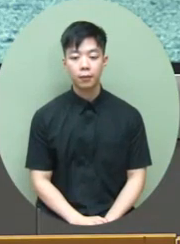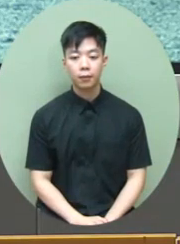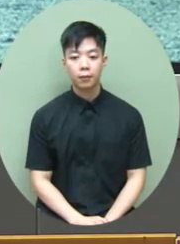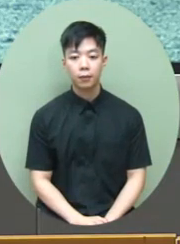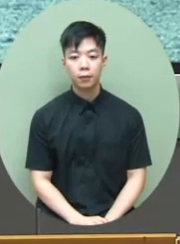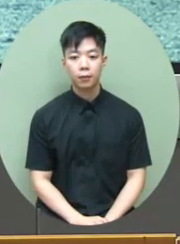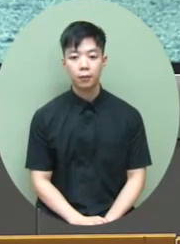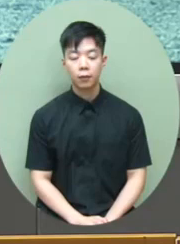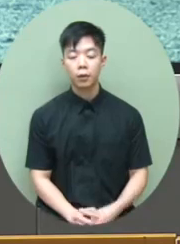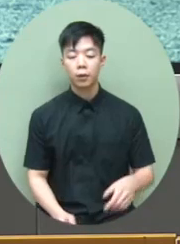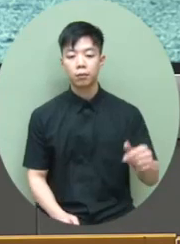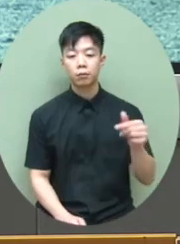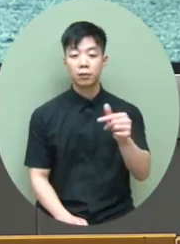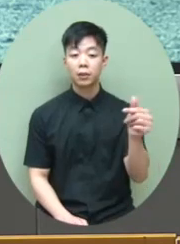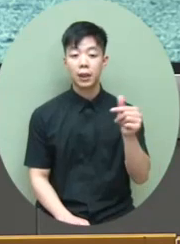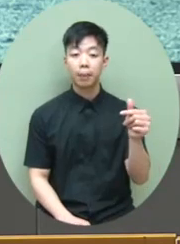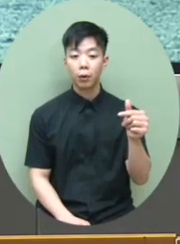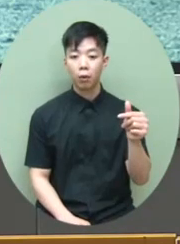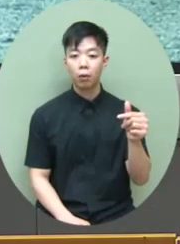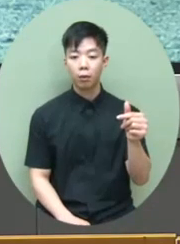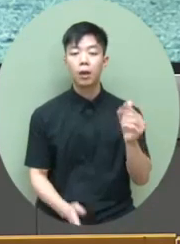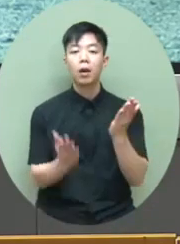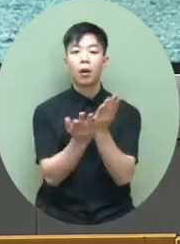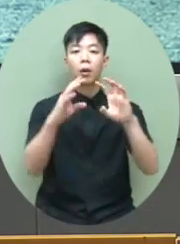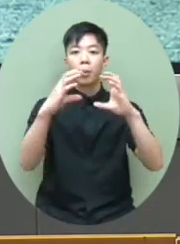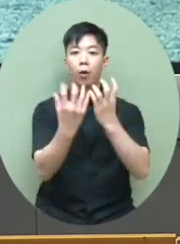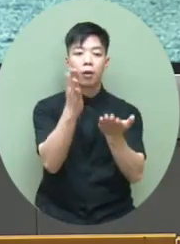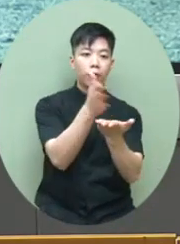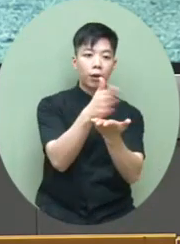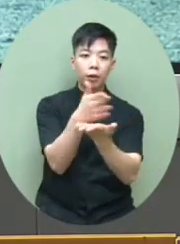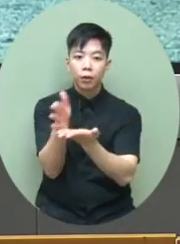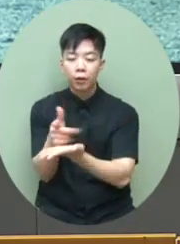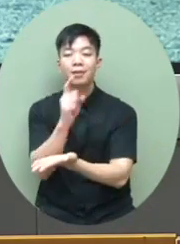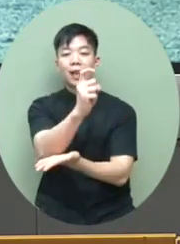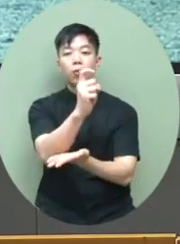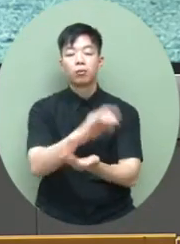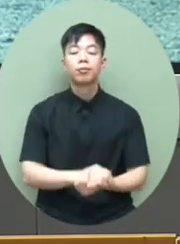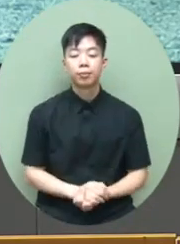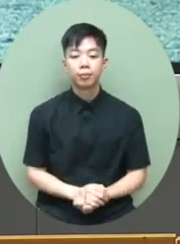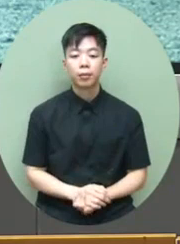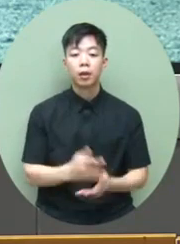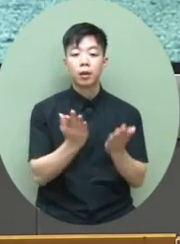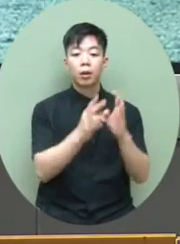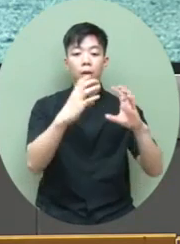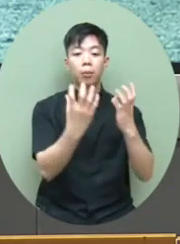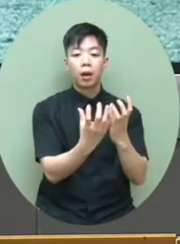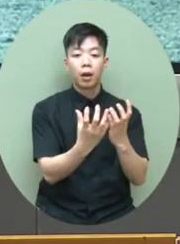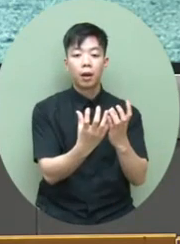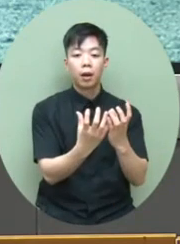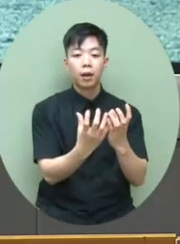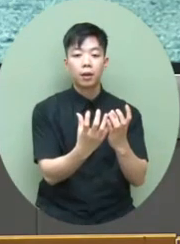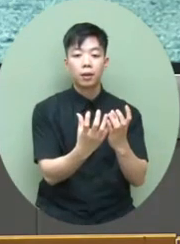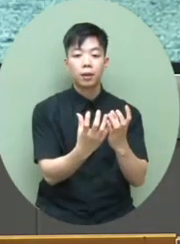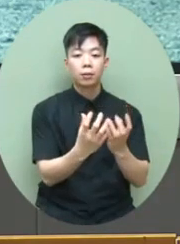那十位人士就是來自九個班的，那暫時就沒有其他班是需要停課的，即是沒有一些班級